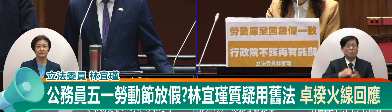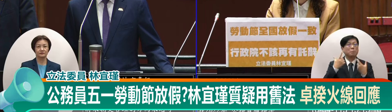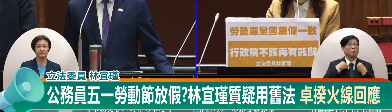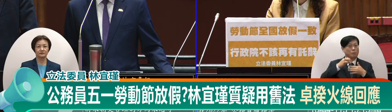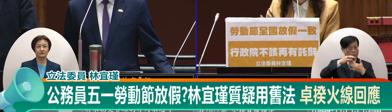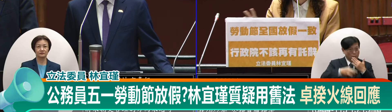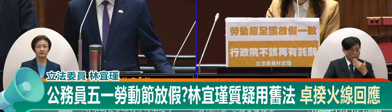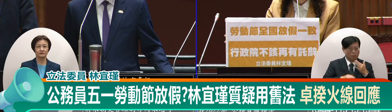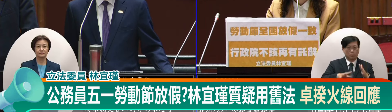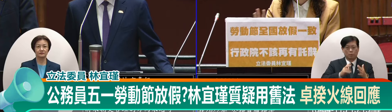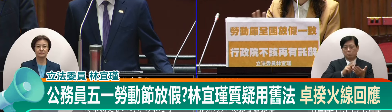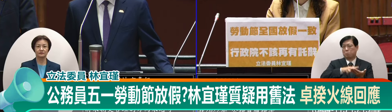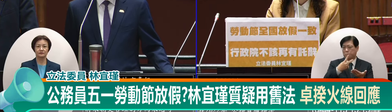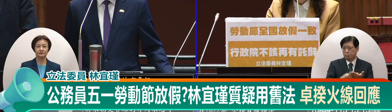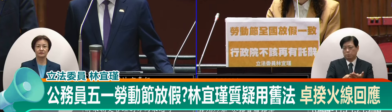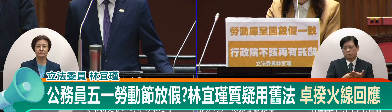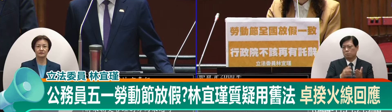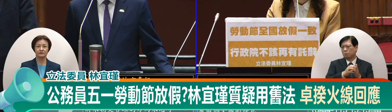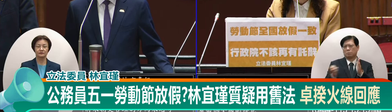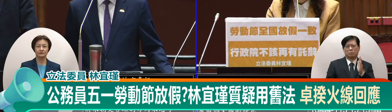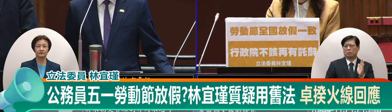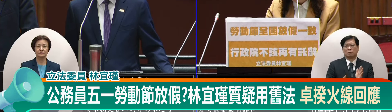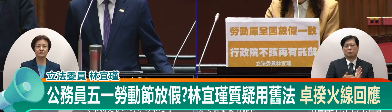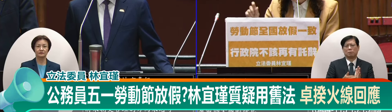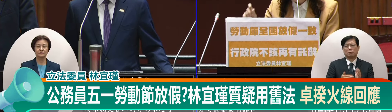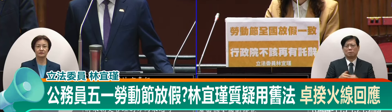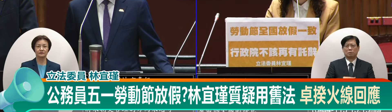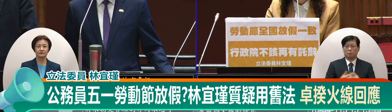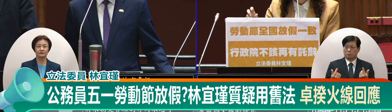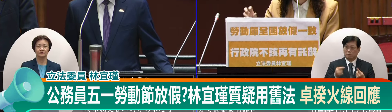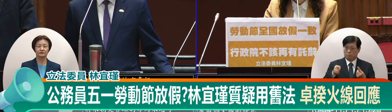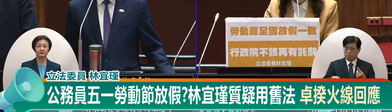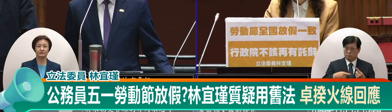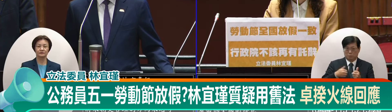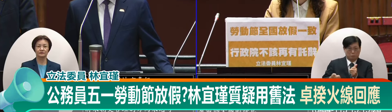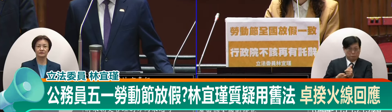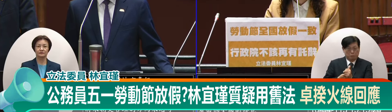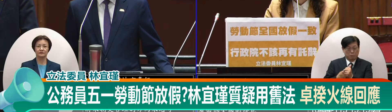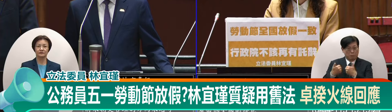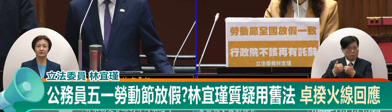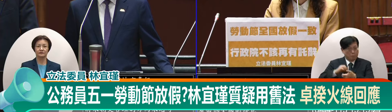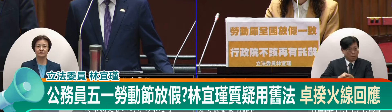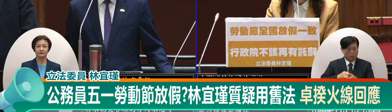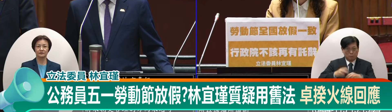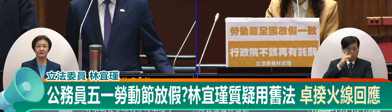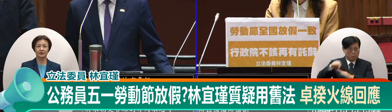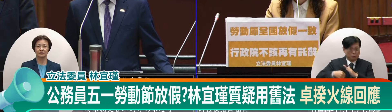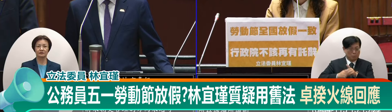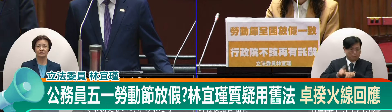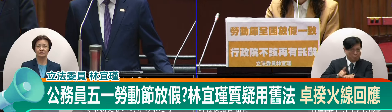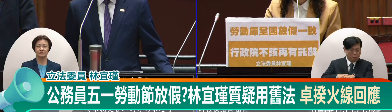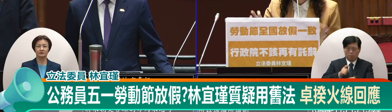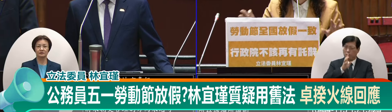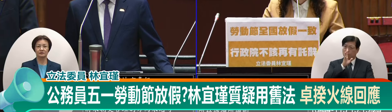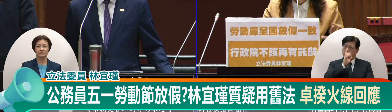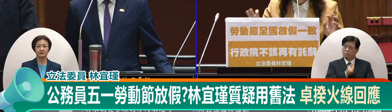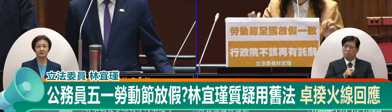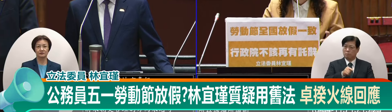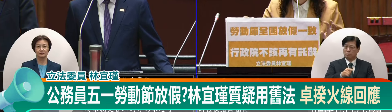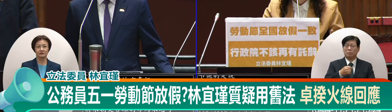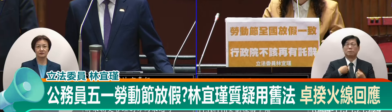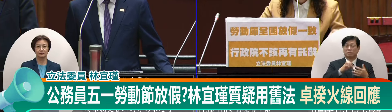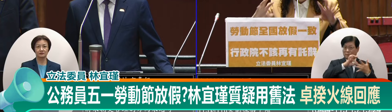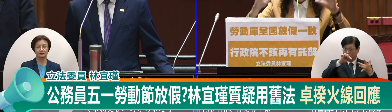条文已经被修正不复存在了。所以这样的一个附带决议，行政院还在遵守这个条